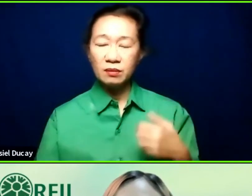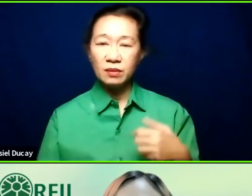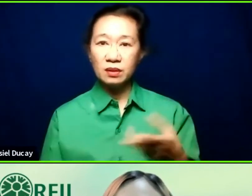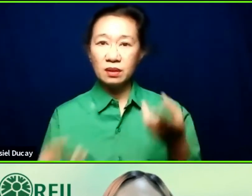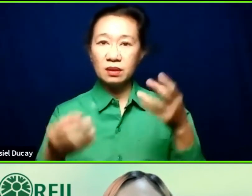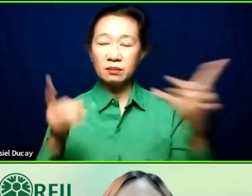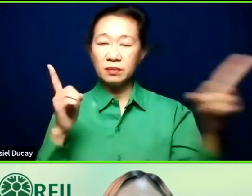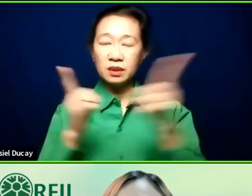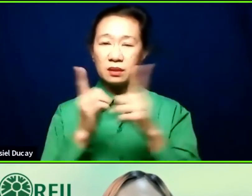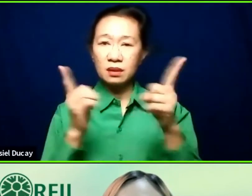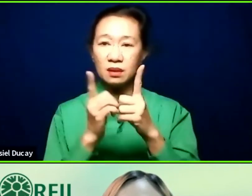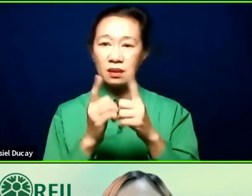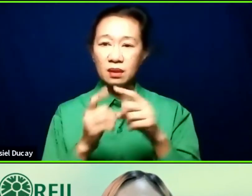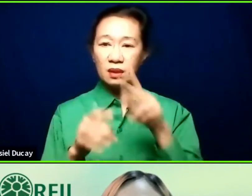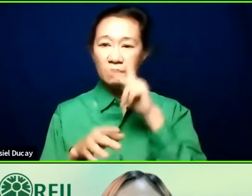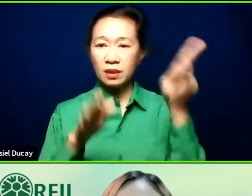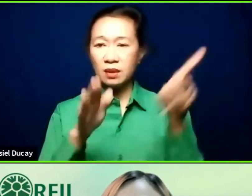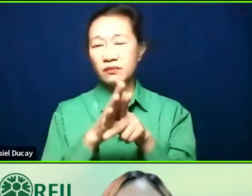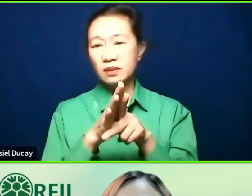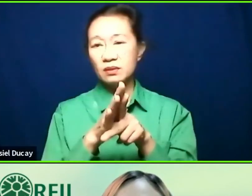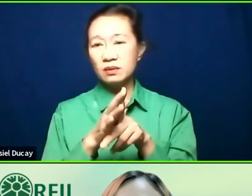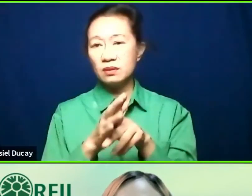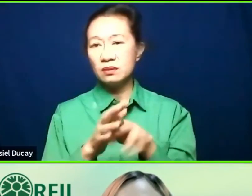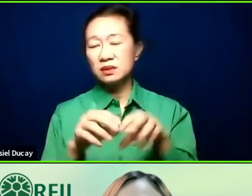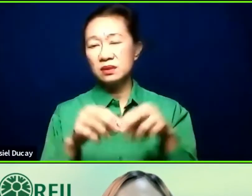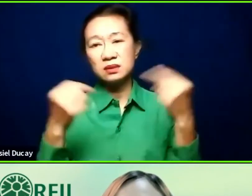ng mga private organization, no.